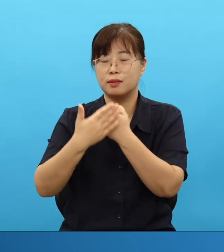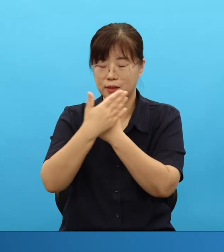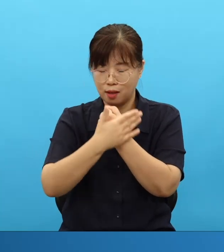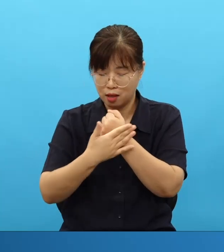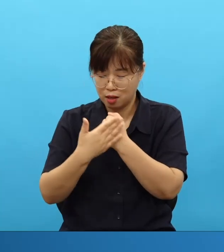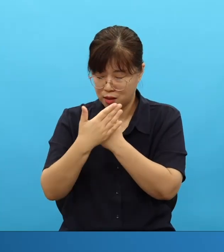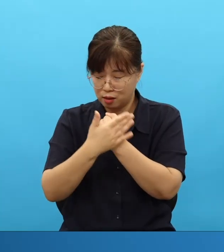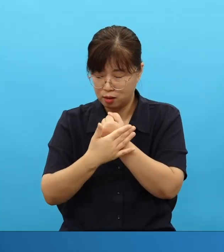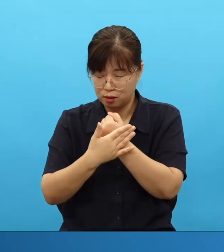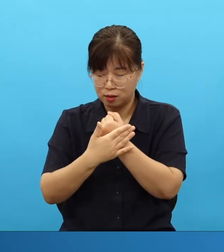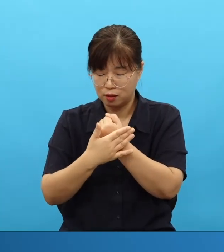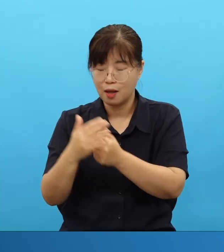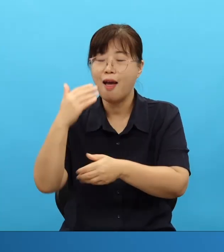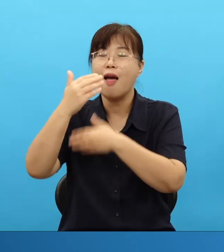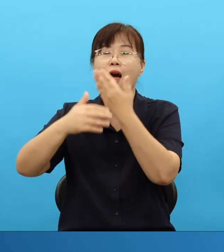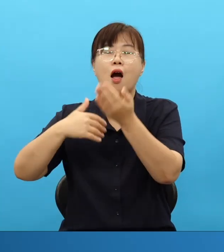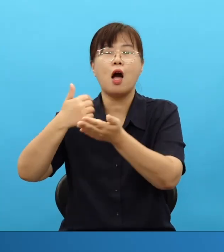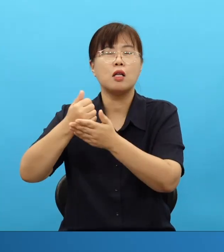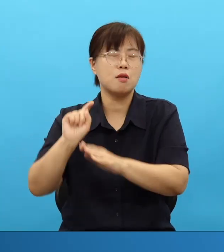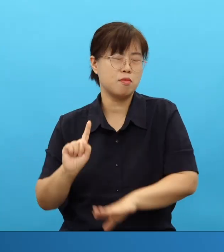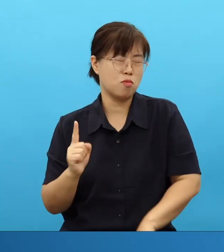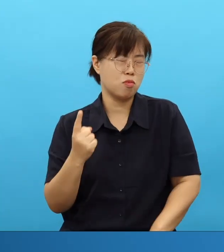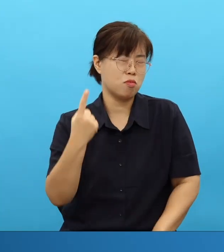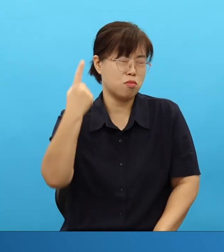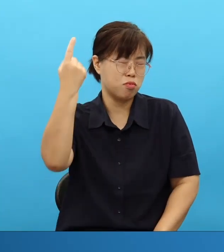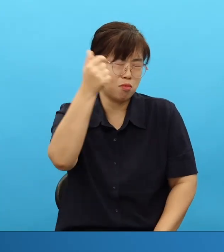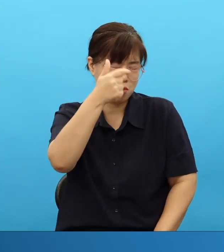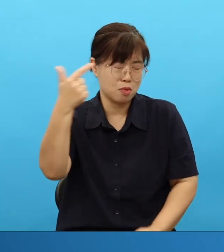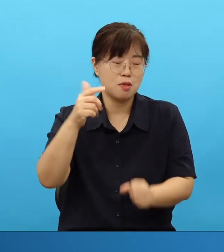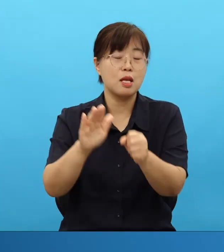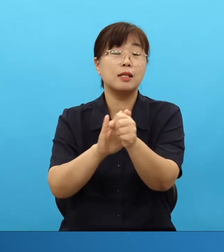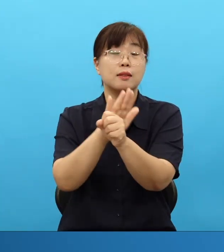은혜 하나님의고 크신